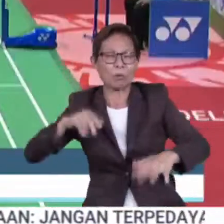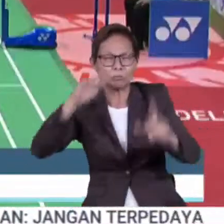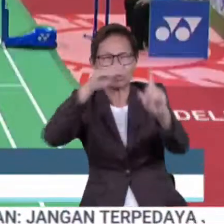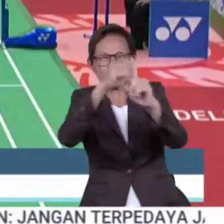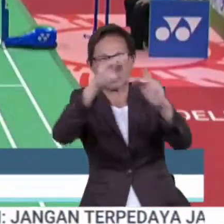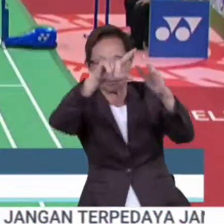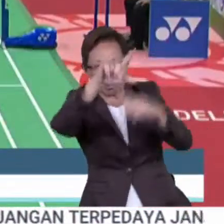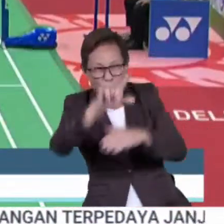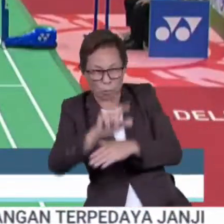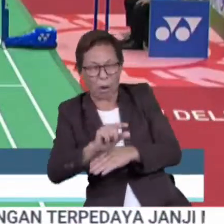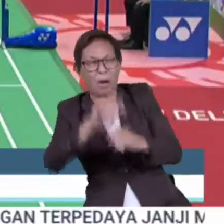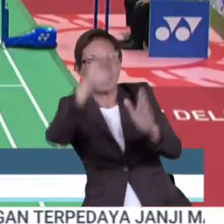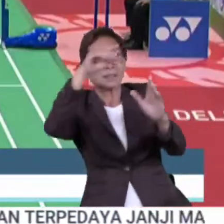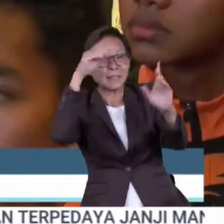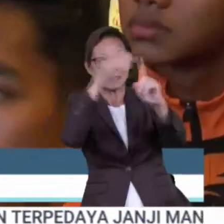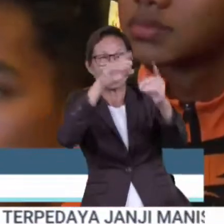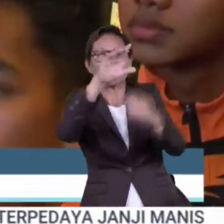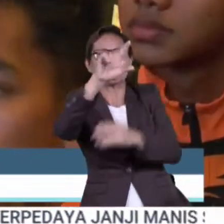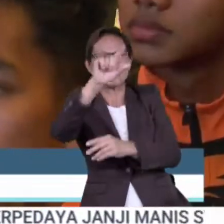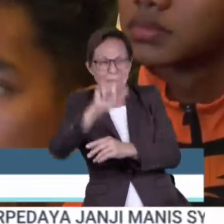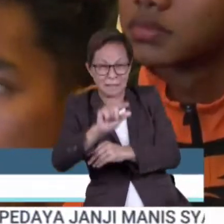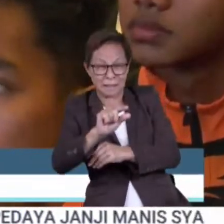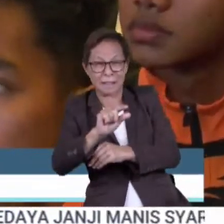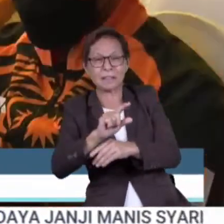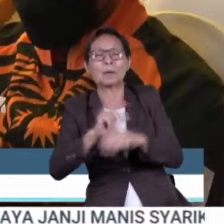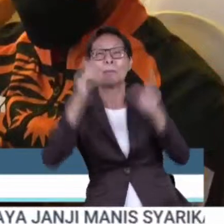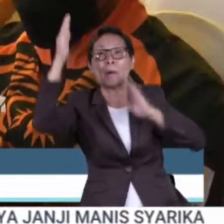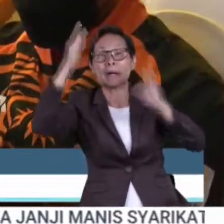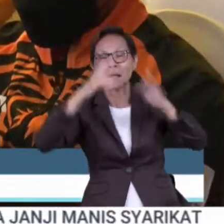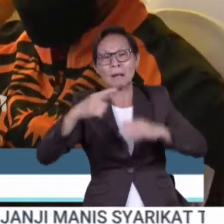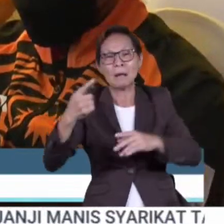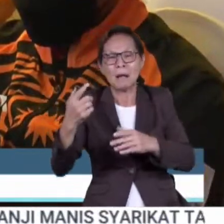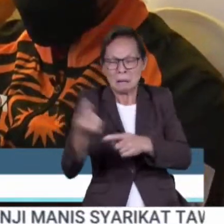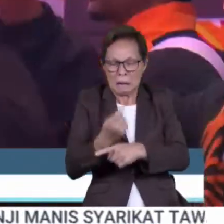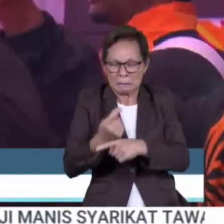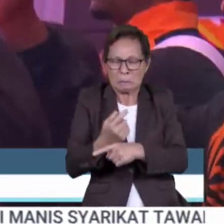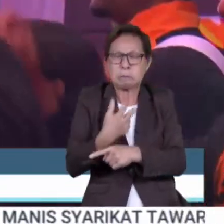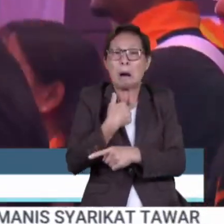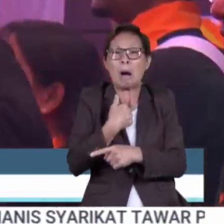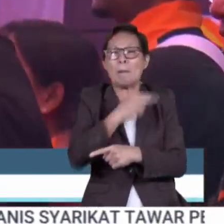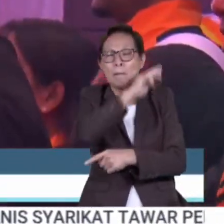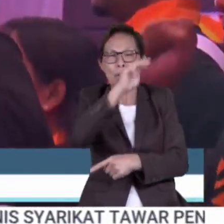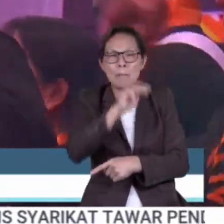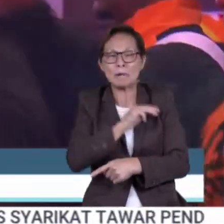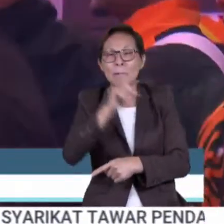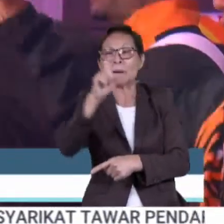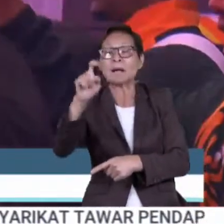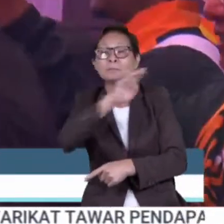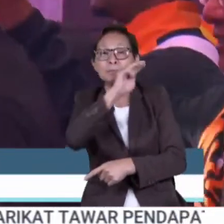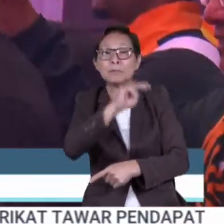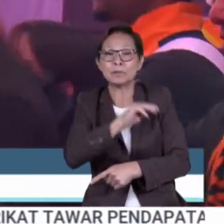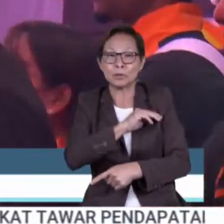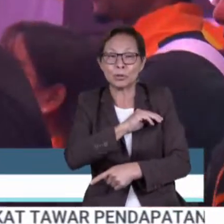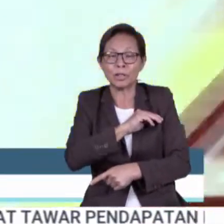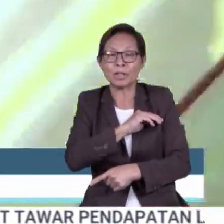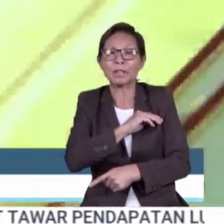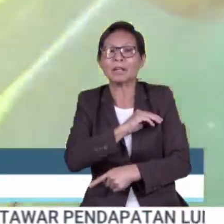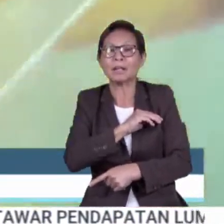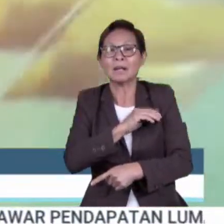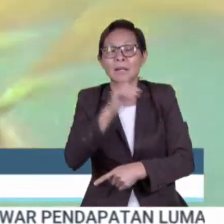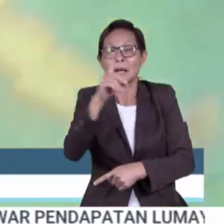diletakkan buat kontingen Malaysia. Susulan tempoh latihan yang terjejas, bekas Menteri Belia dan Sukan, Datuk Seri Ahmad Faizal